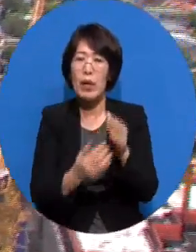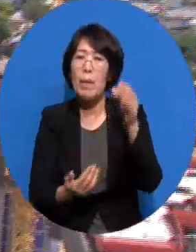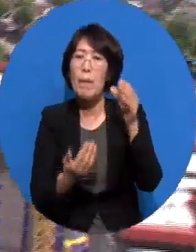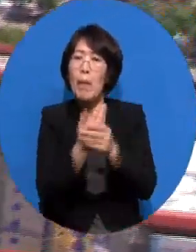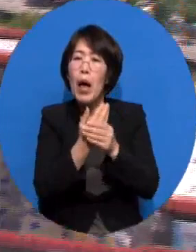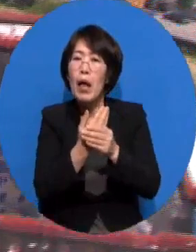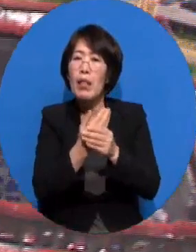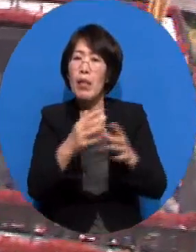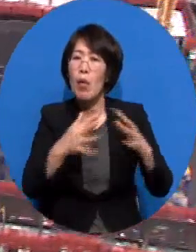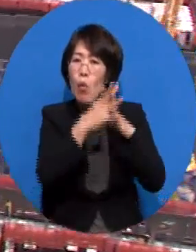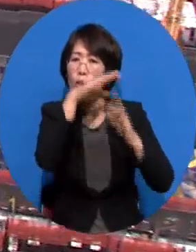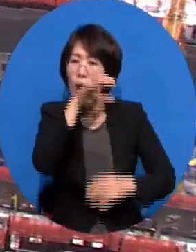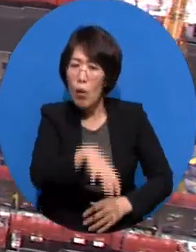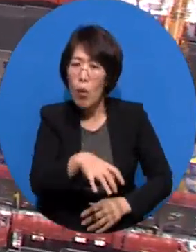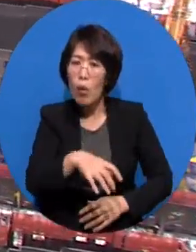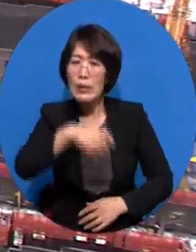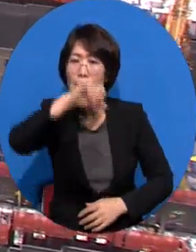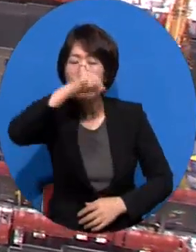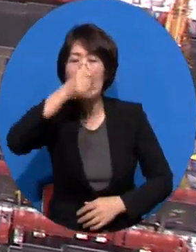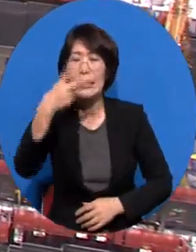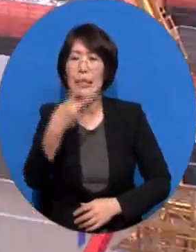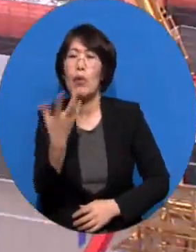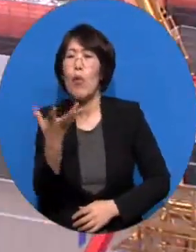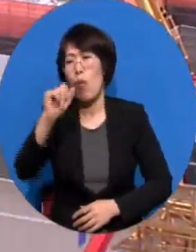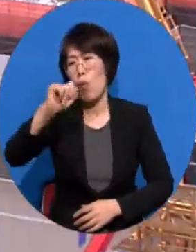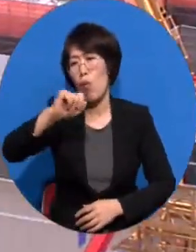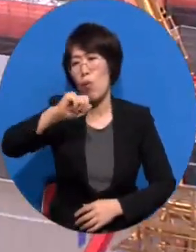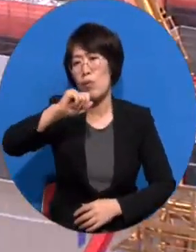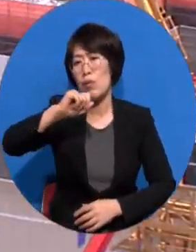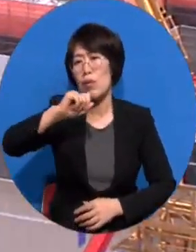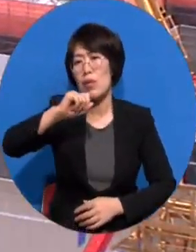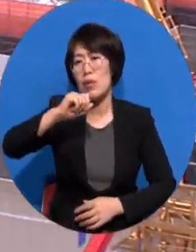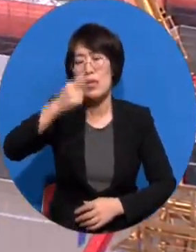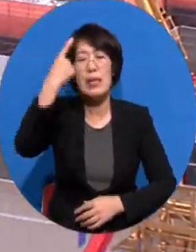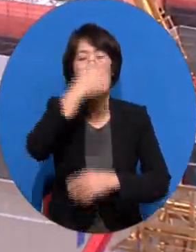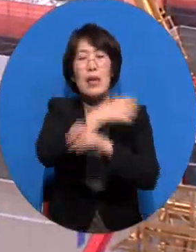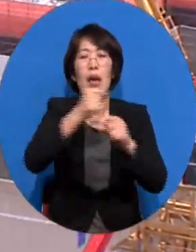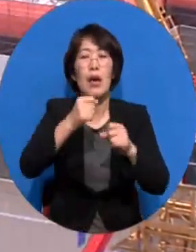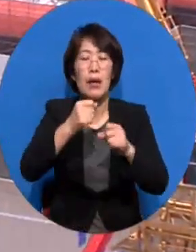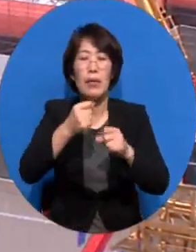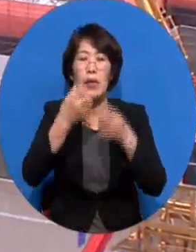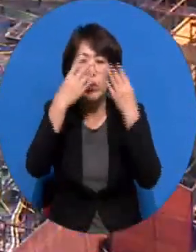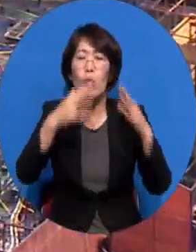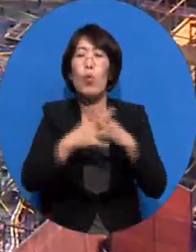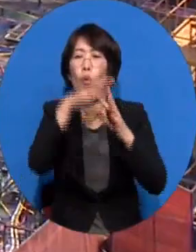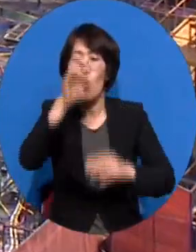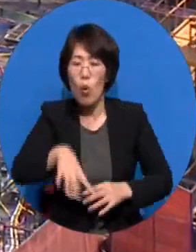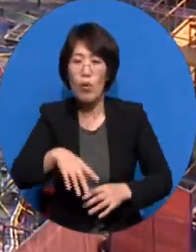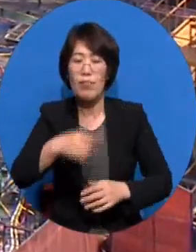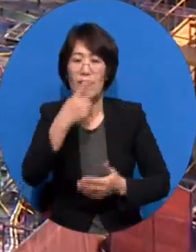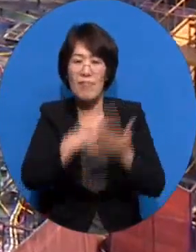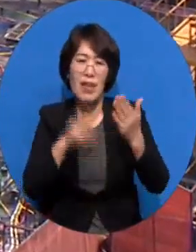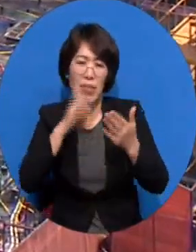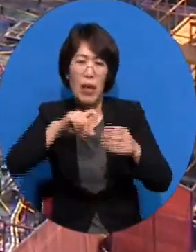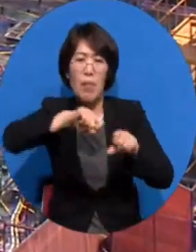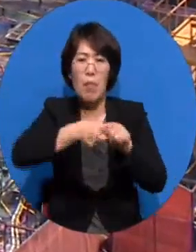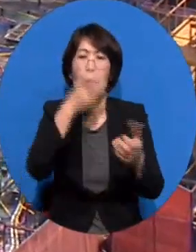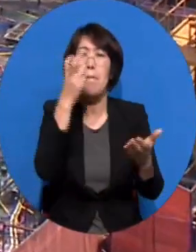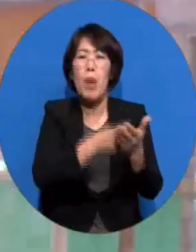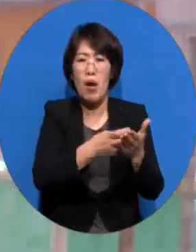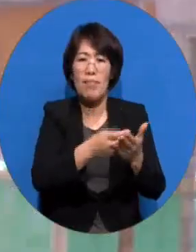난 공사장은 공사금액 기준 2천억 원이 넘는 아파트 신축 현장으로 중대재해처벌법 적용